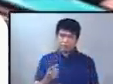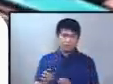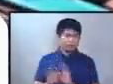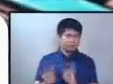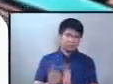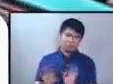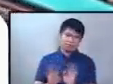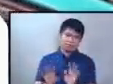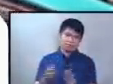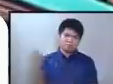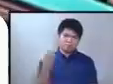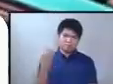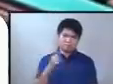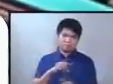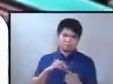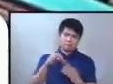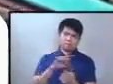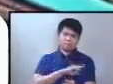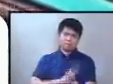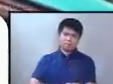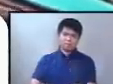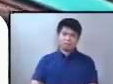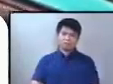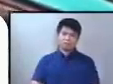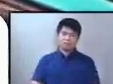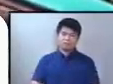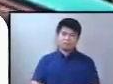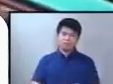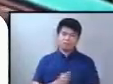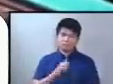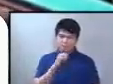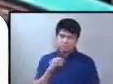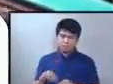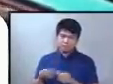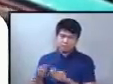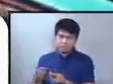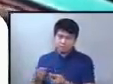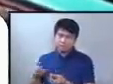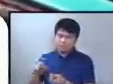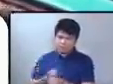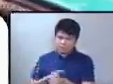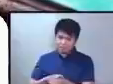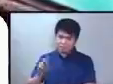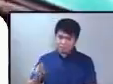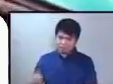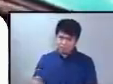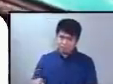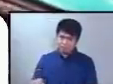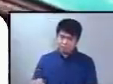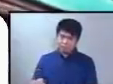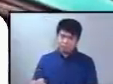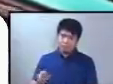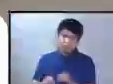ng emergency or special powers. No, I mean, hindi binigay noon time na dapat binigay. So,